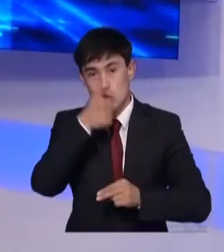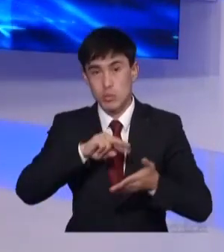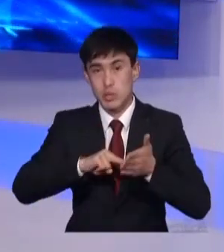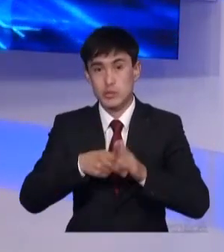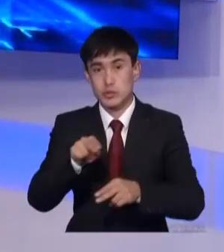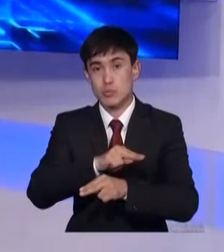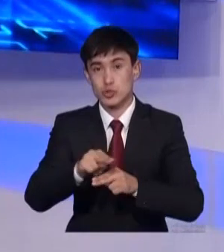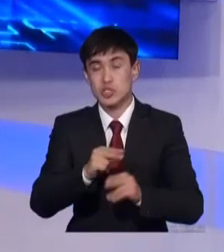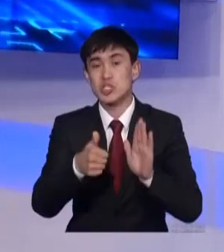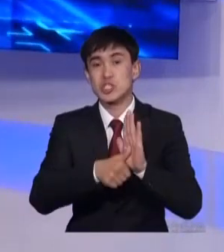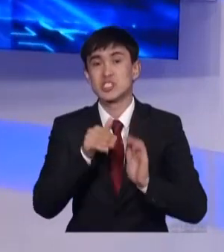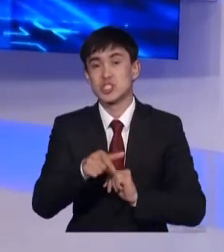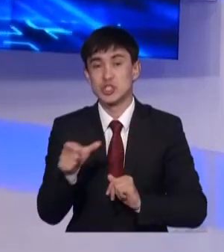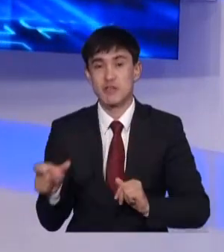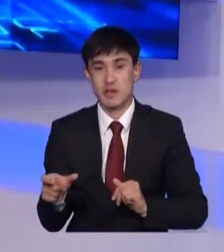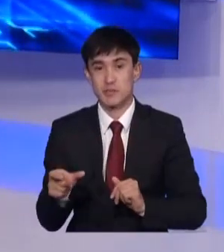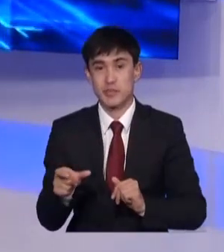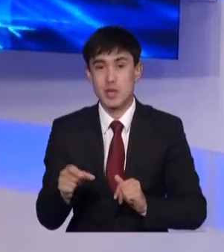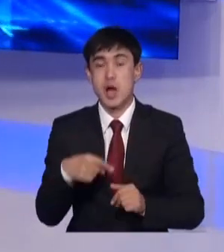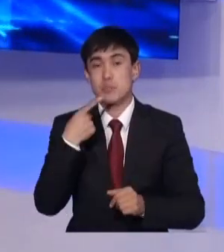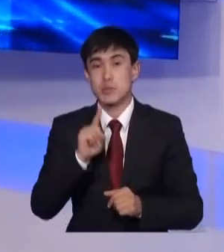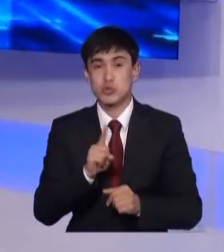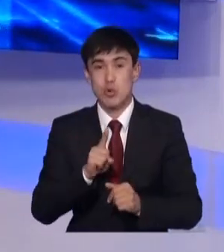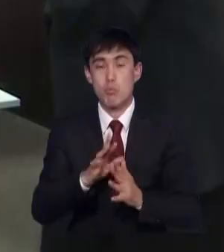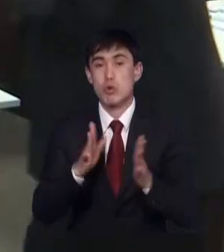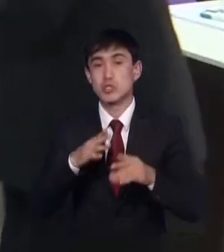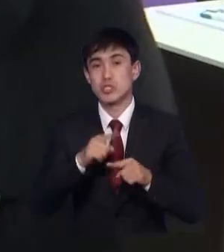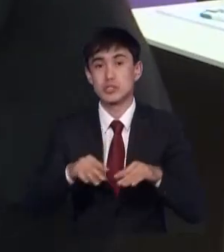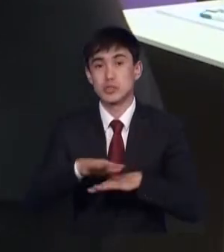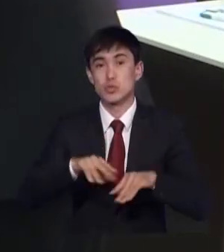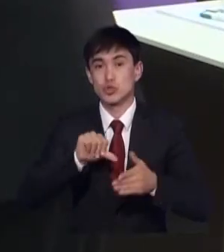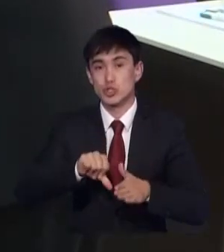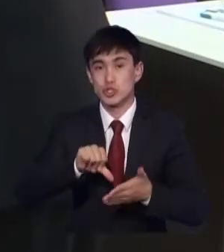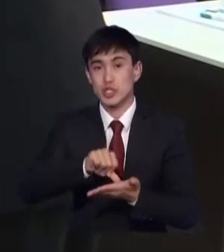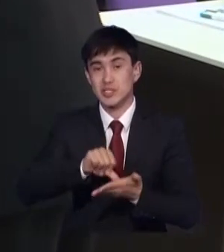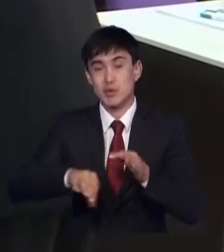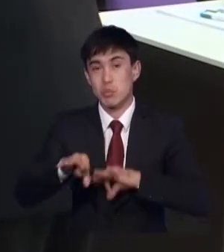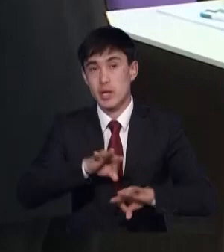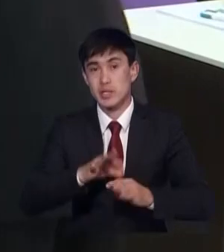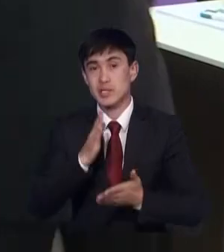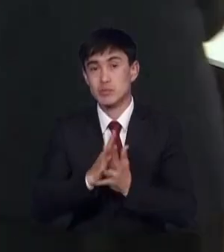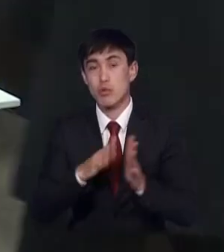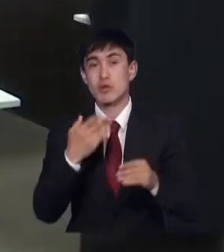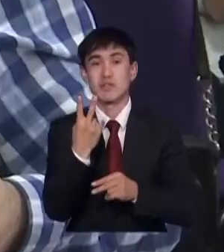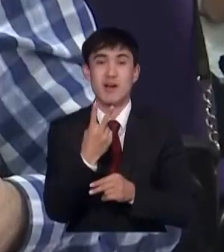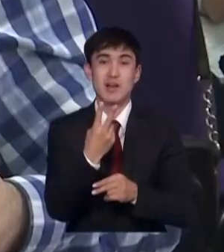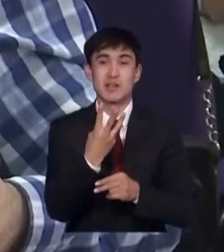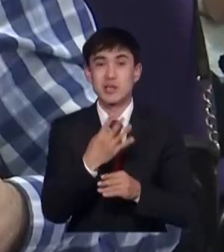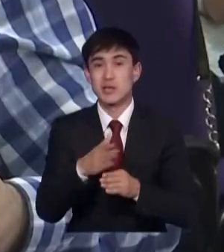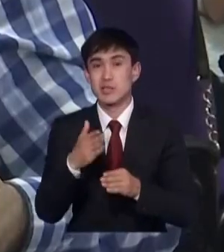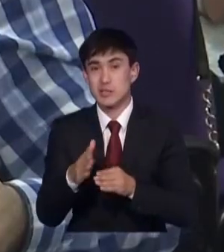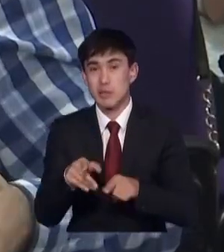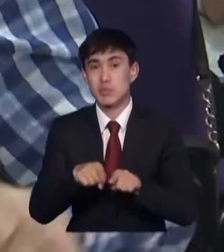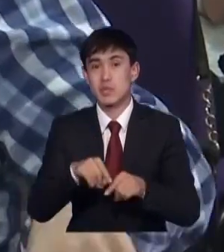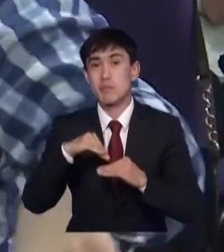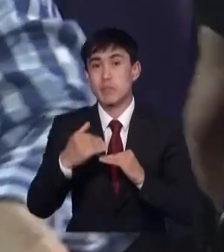обучить ещё около 6.000 граждан края стоит отметить что большая часть участников проекта имеет более двух кредитов и просрочки по ним а